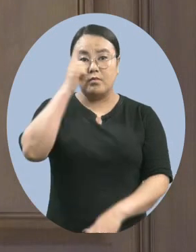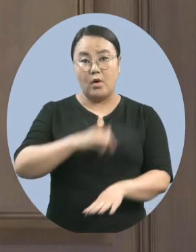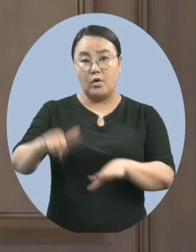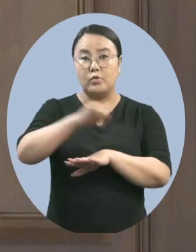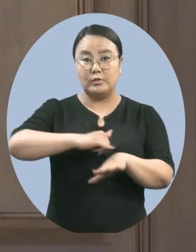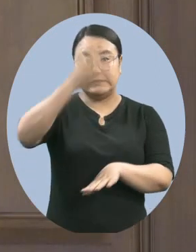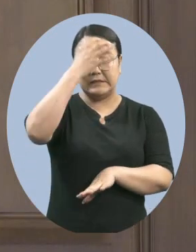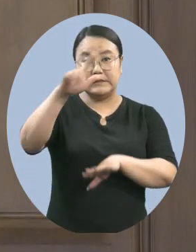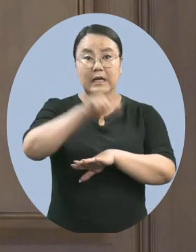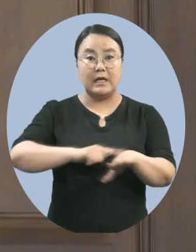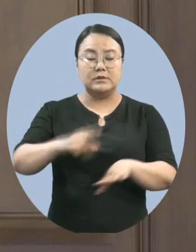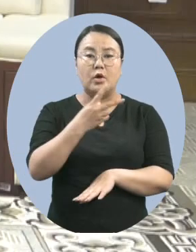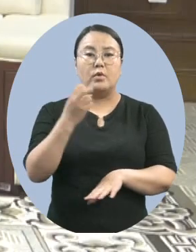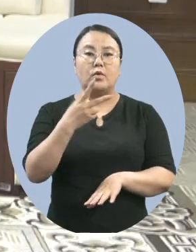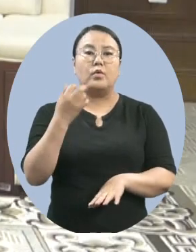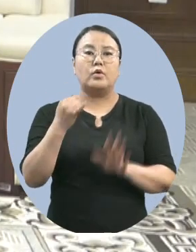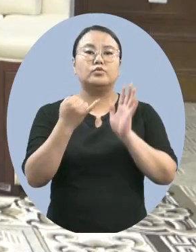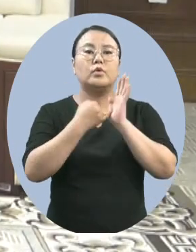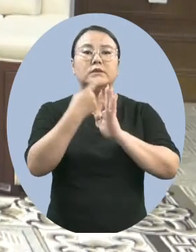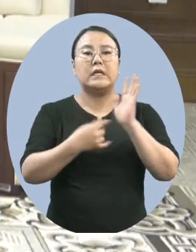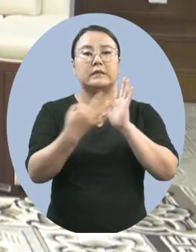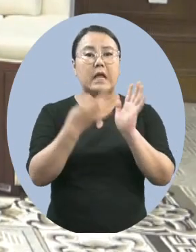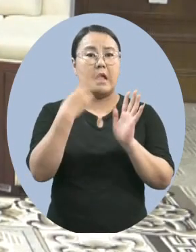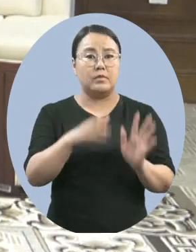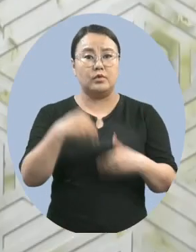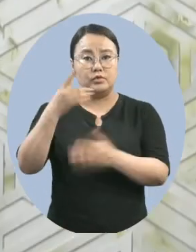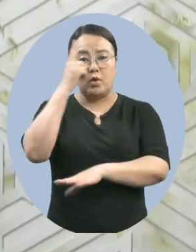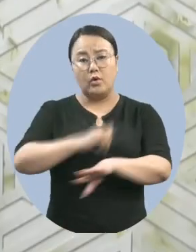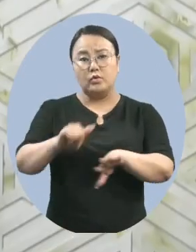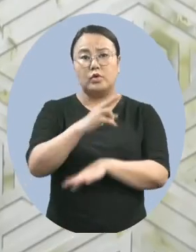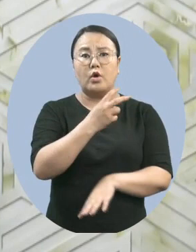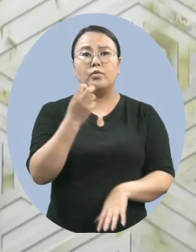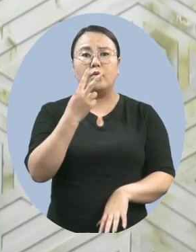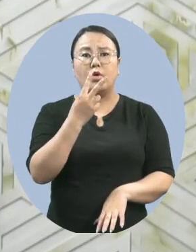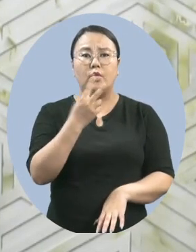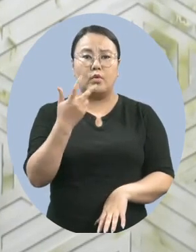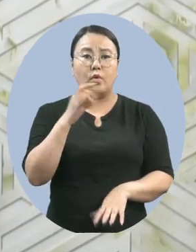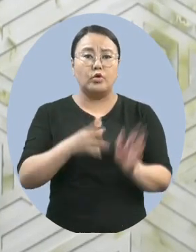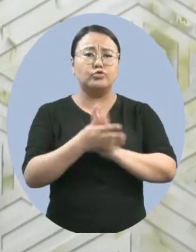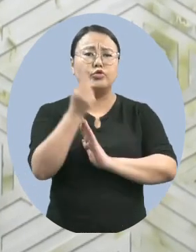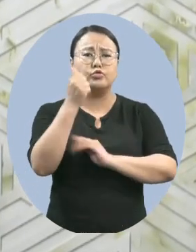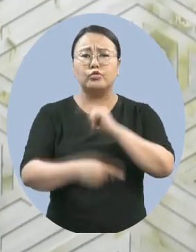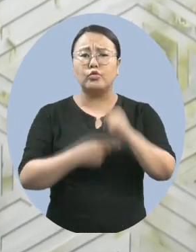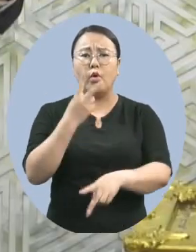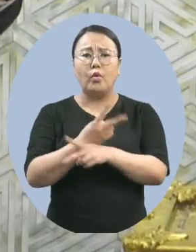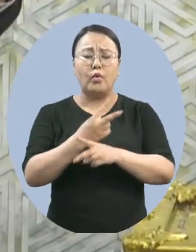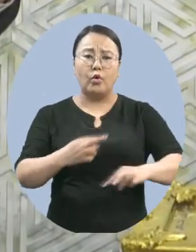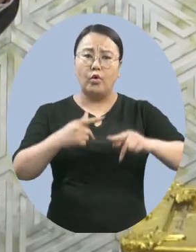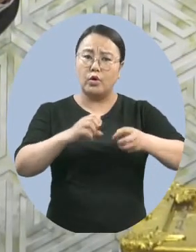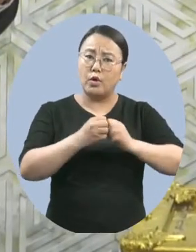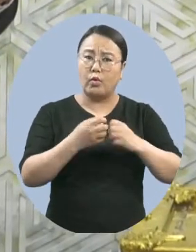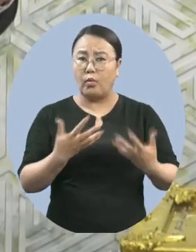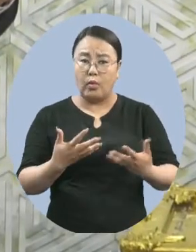Монгол улсын засгийн газраас 2023 оны 6 дугаар сарын 8-ны өдөр үргэв мэдүүлсэн Монгол улсын 2023 оны төсвийн тухай хуульд өөрчлөлт оруулах